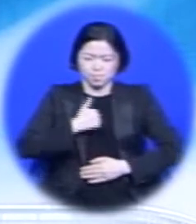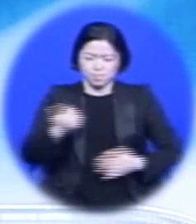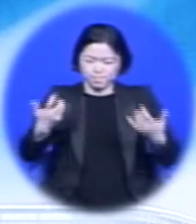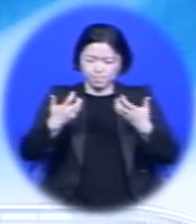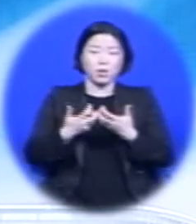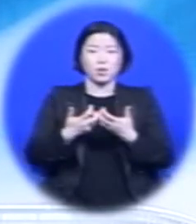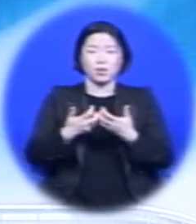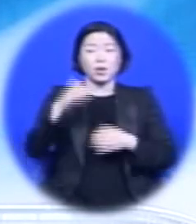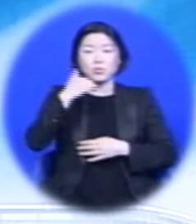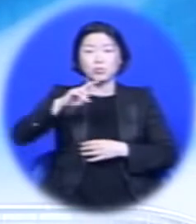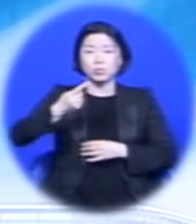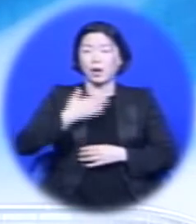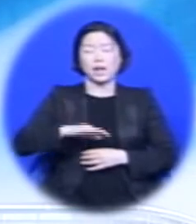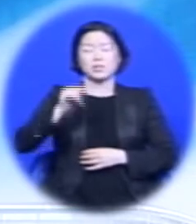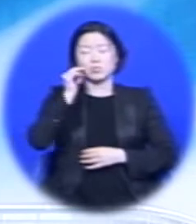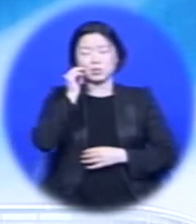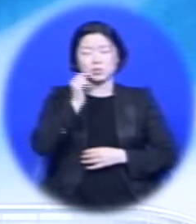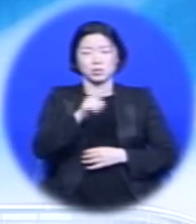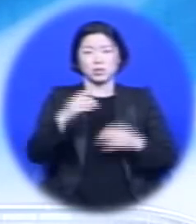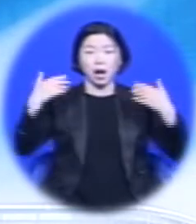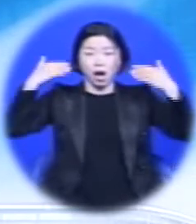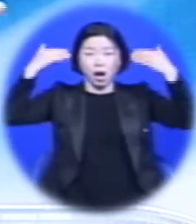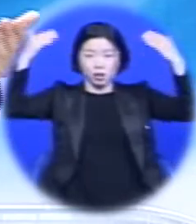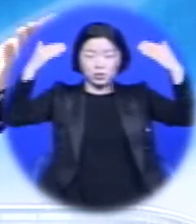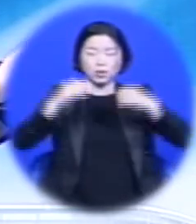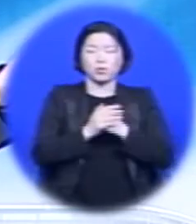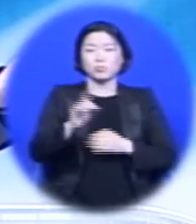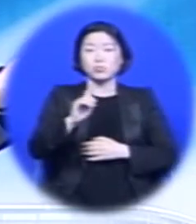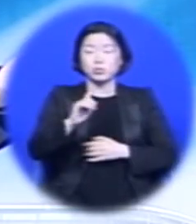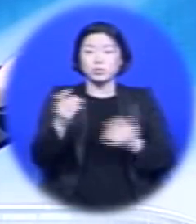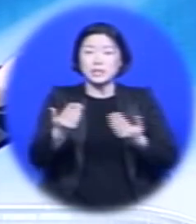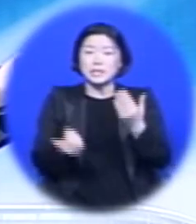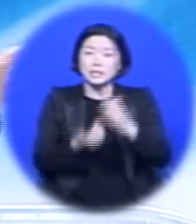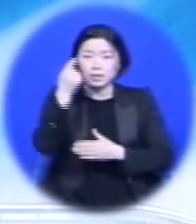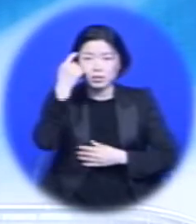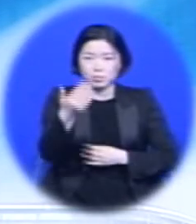누구도 알지 못했죠. 그가 장성해서 어떤 일이 벌어졌습니까?